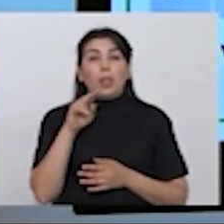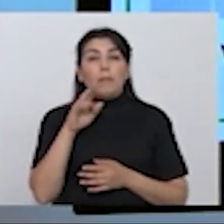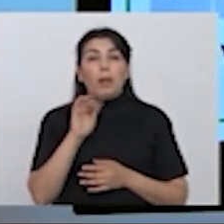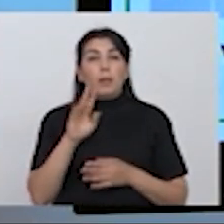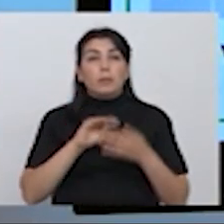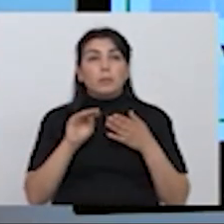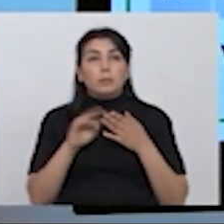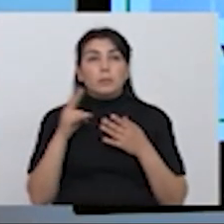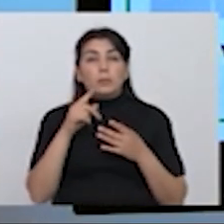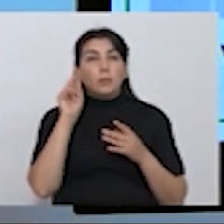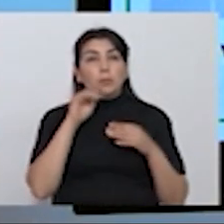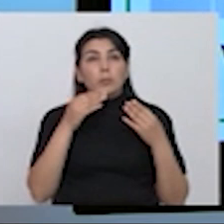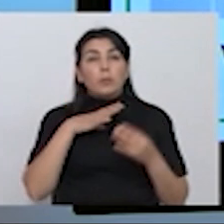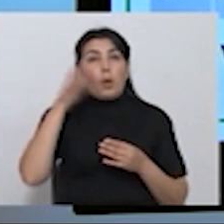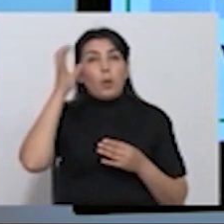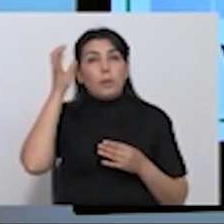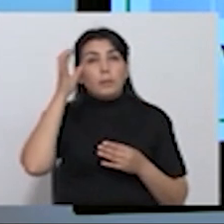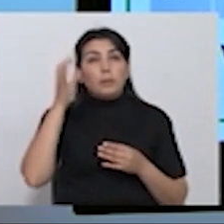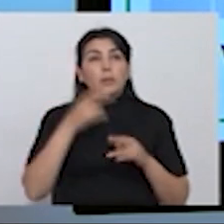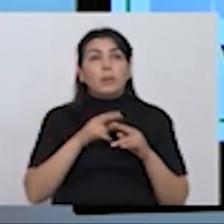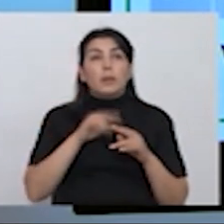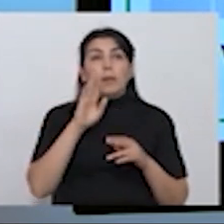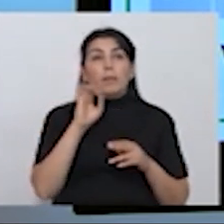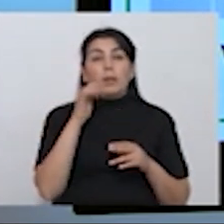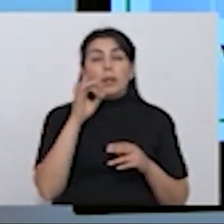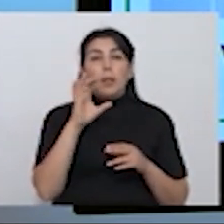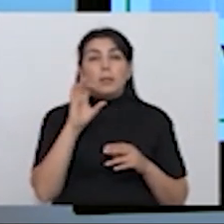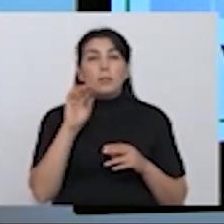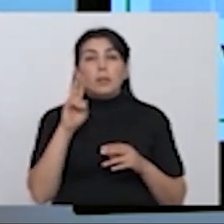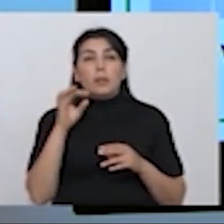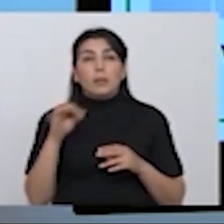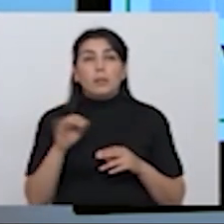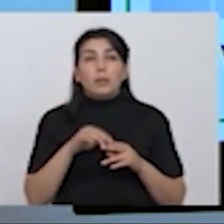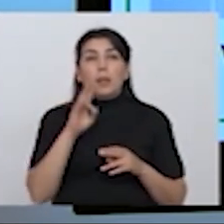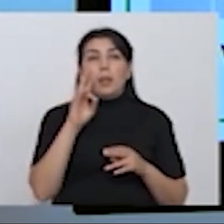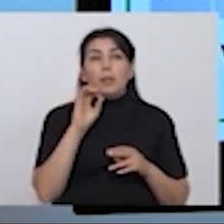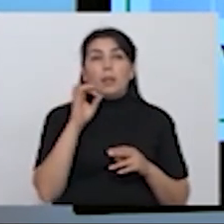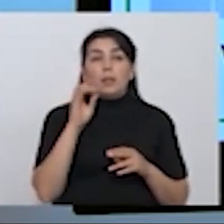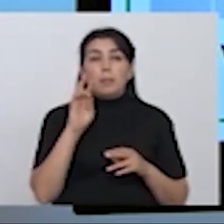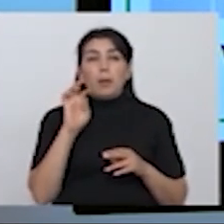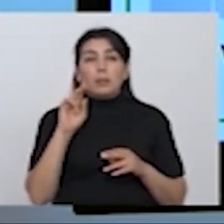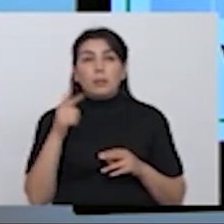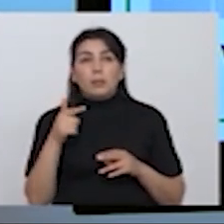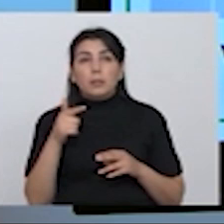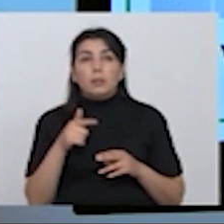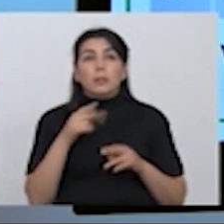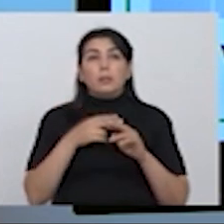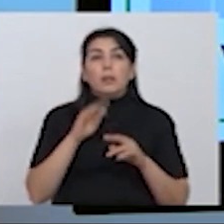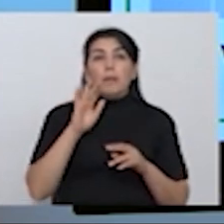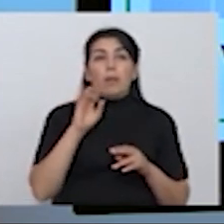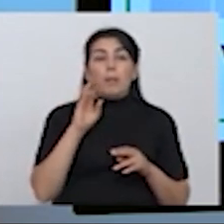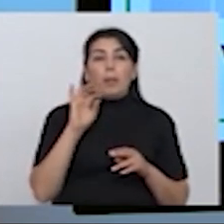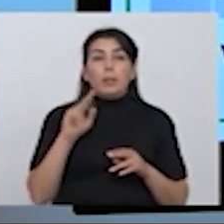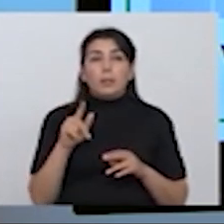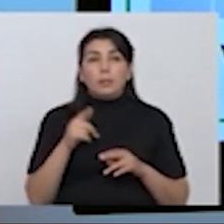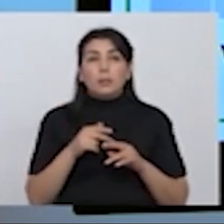Bunda darsligimizda berilgan olimlar Vinogradskiy, Nirenberg va Chao yoki Fleming, Strasburgerlar va Valder